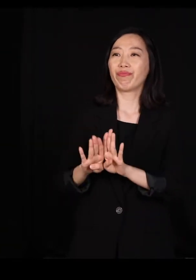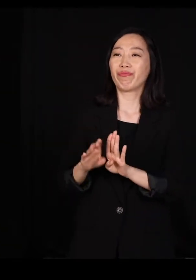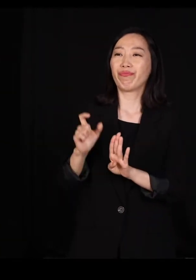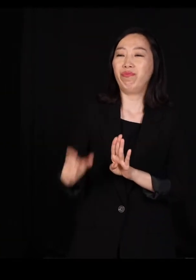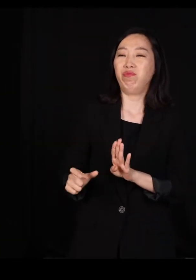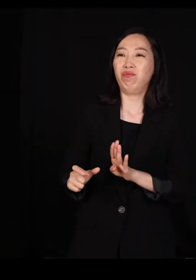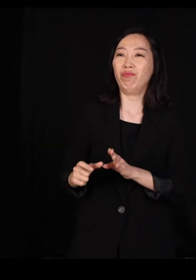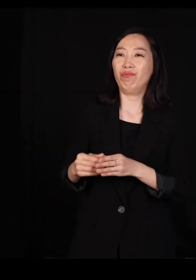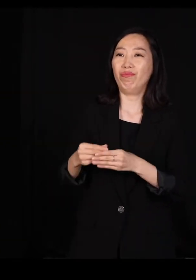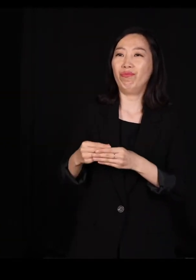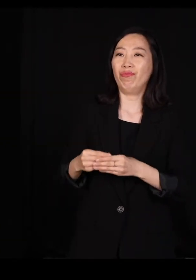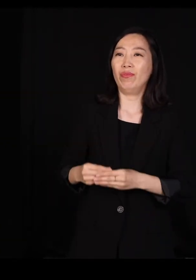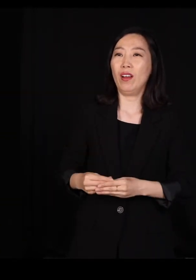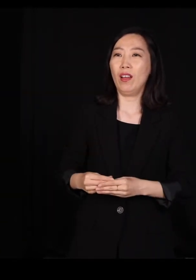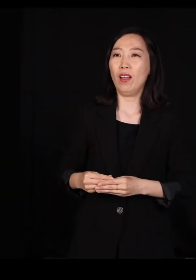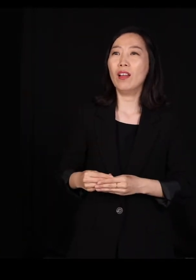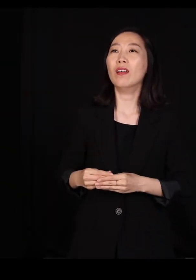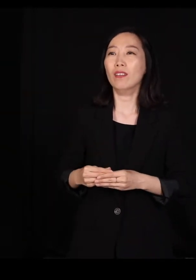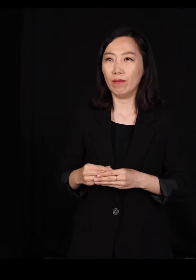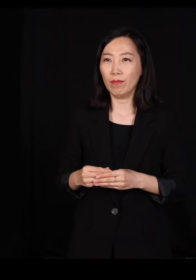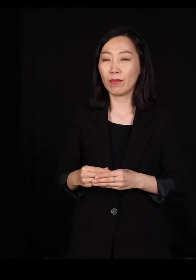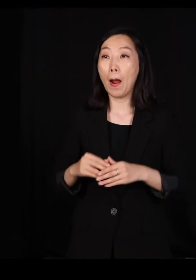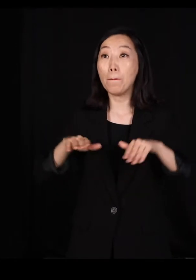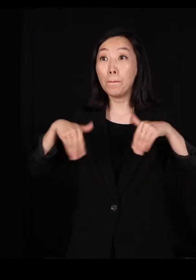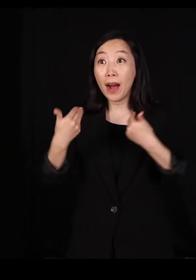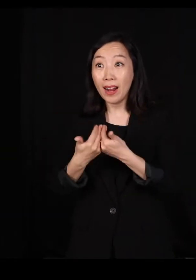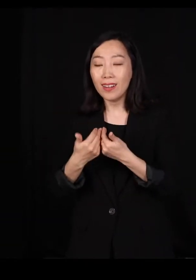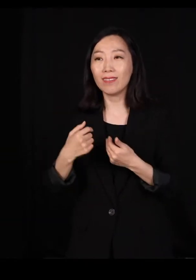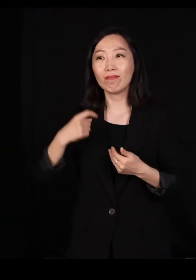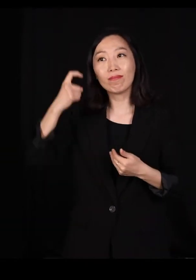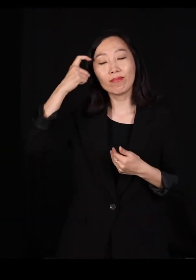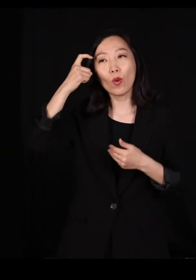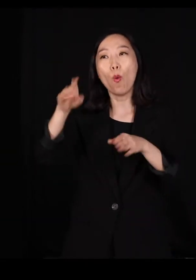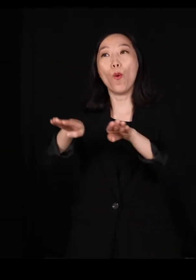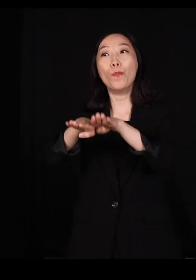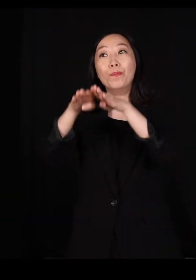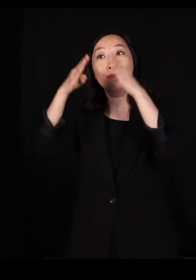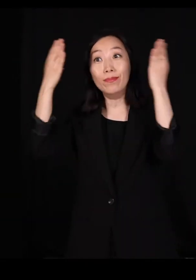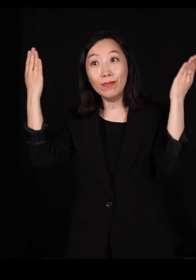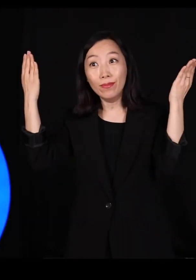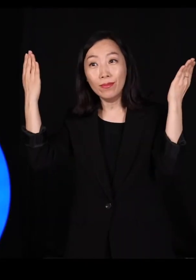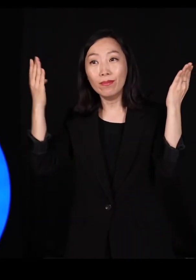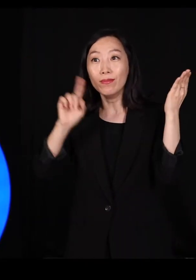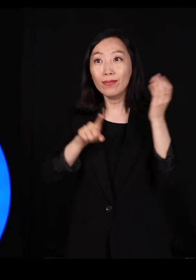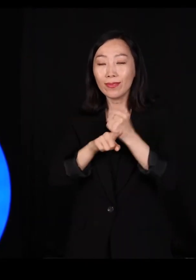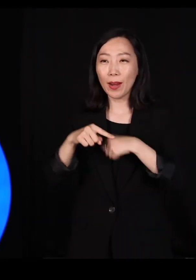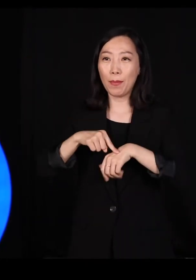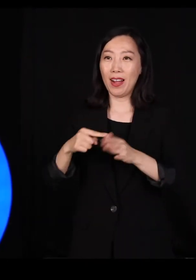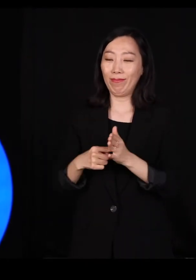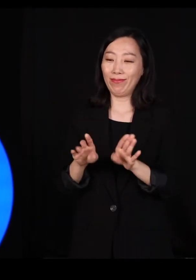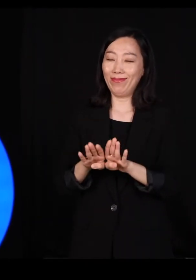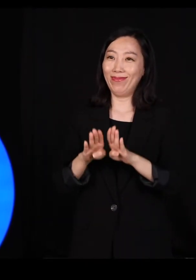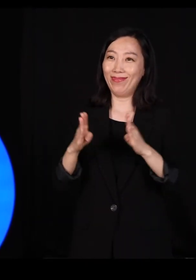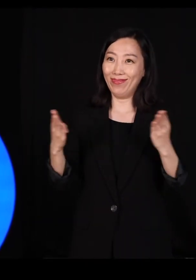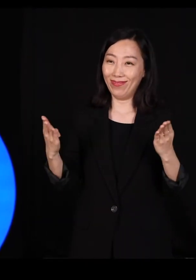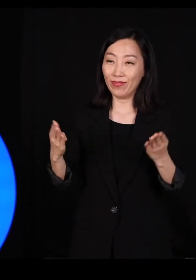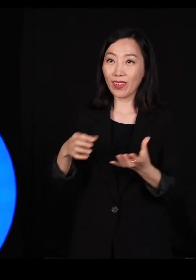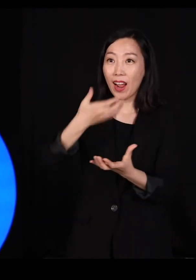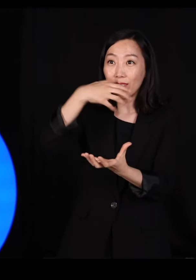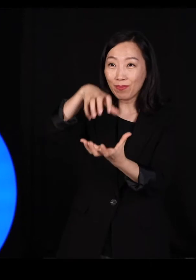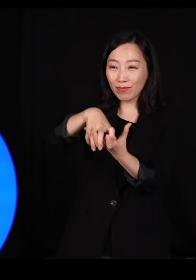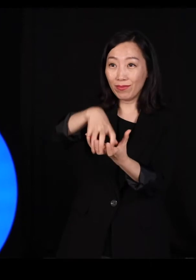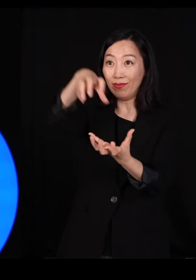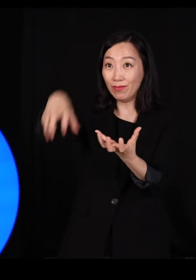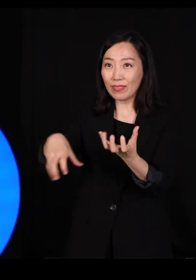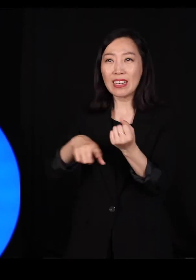딱딱하게 굳어진 그런 마음입니다. 거기에 반대되는 게 인지적 유연성입니다. 마음이 열린다는 것은 그냥 막연하게 열어놓은